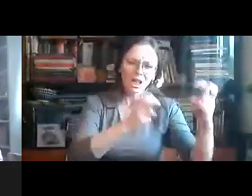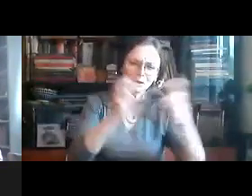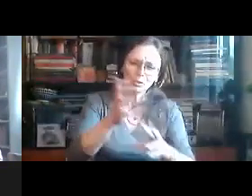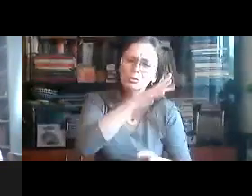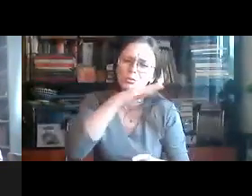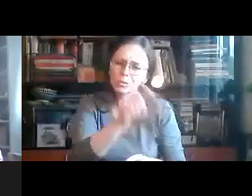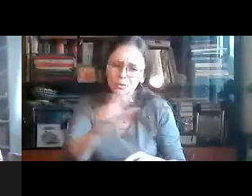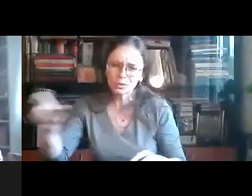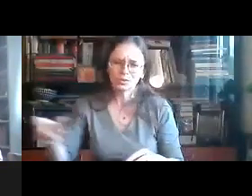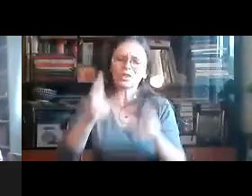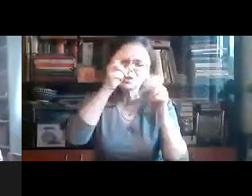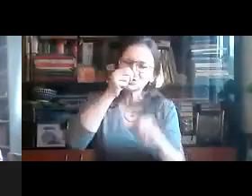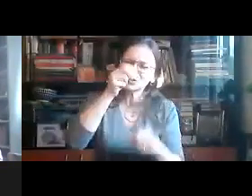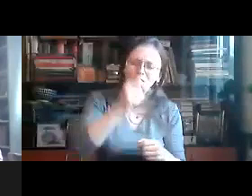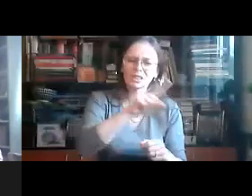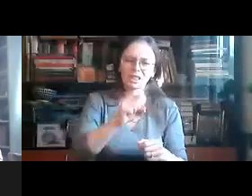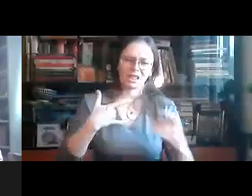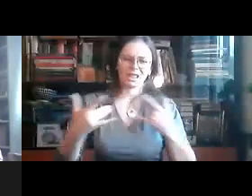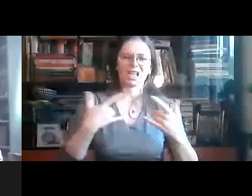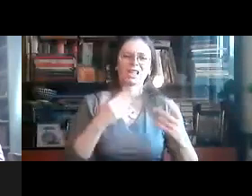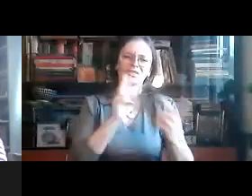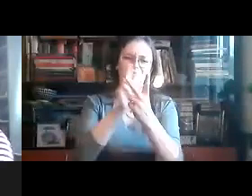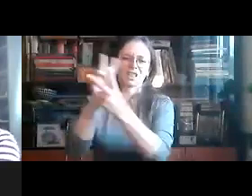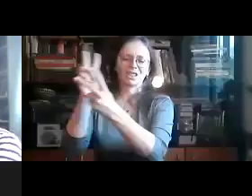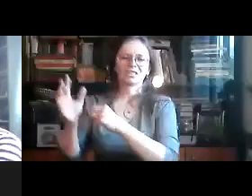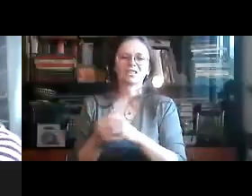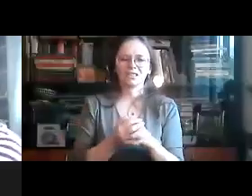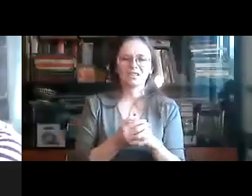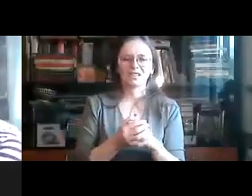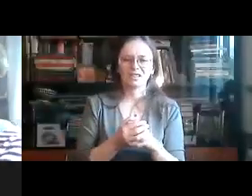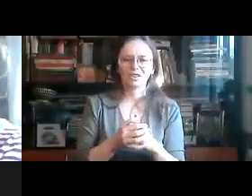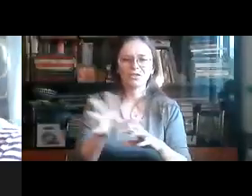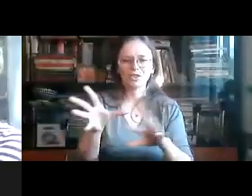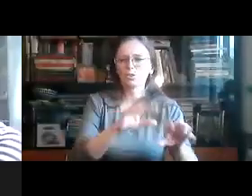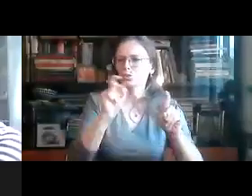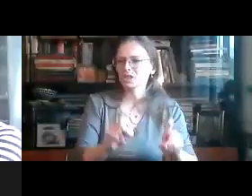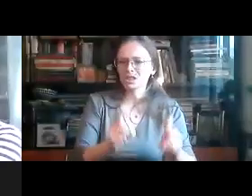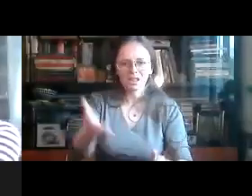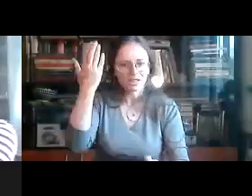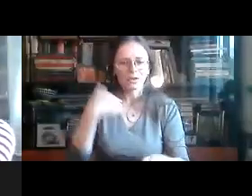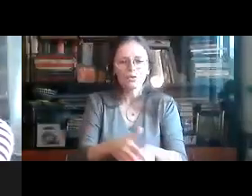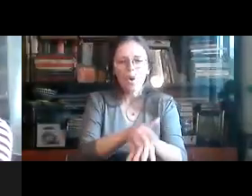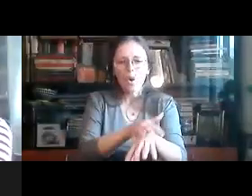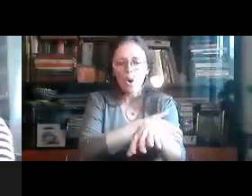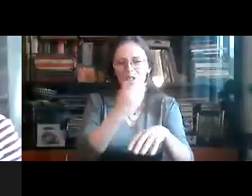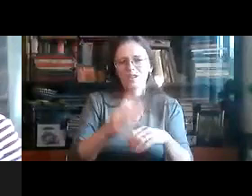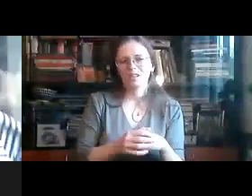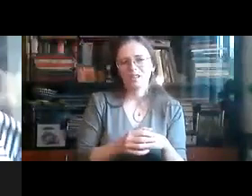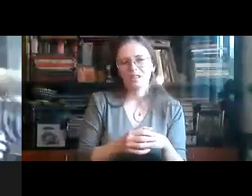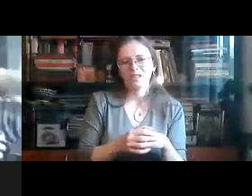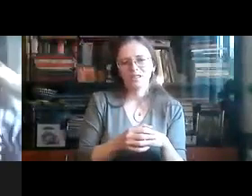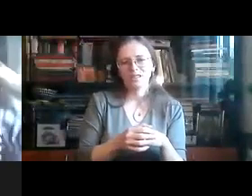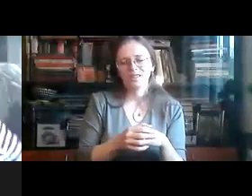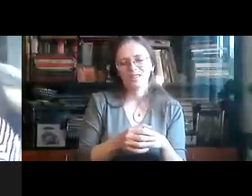соскучится, потому что вот даже мы там в отпуске посидели, все очень, да, соскучились по простому даже